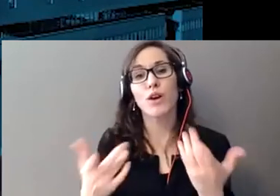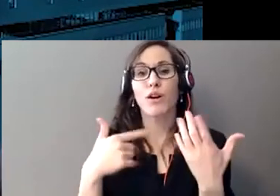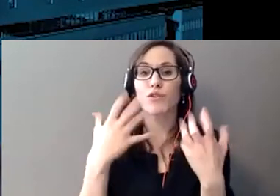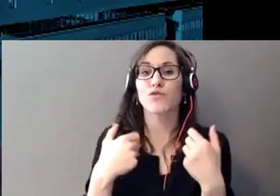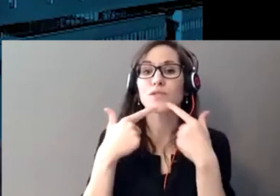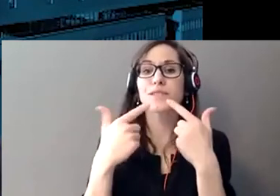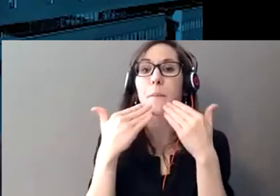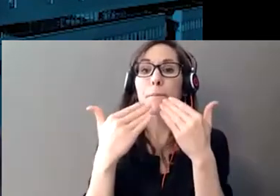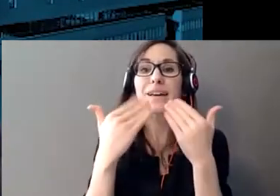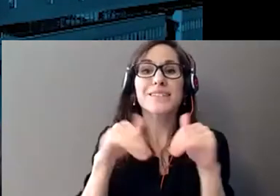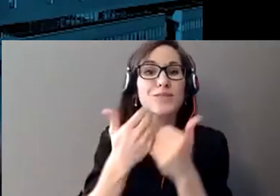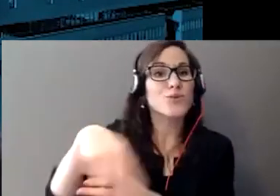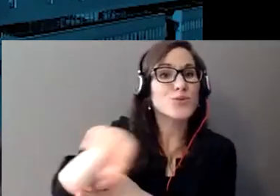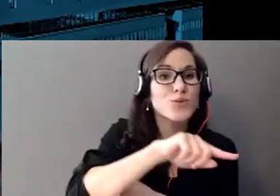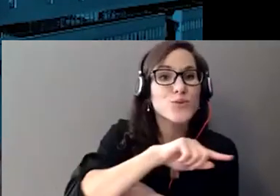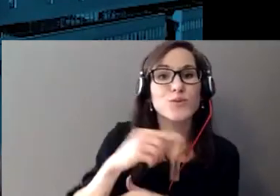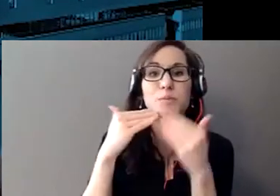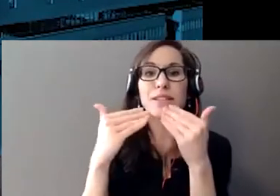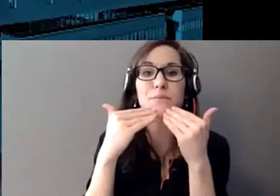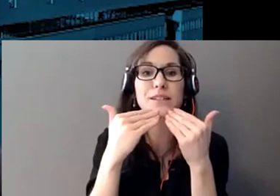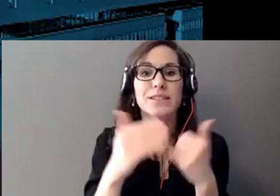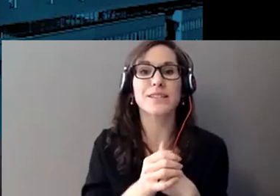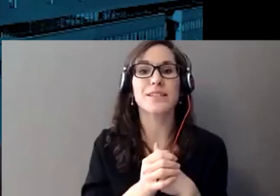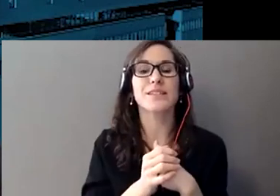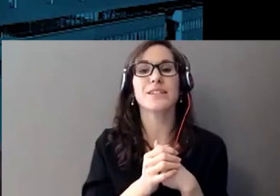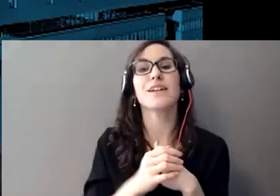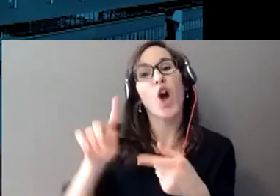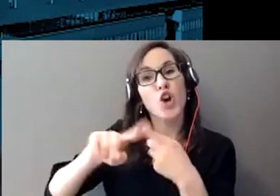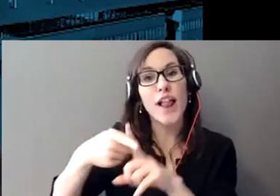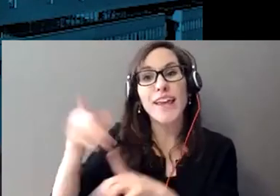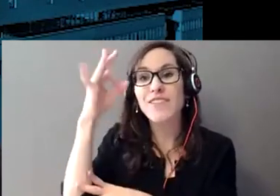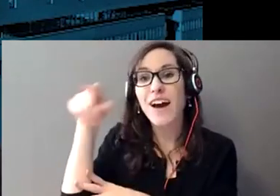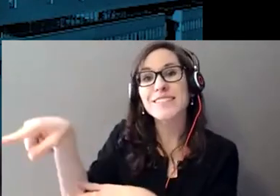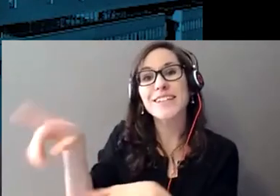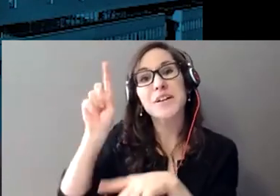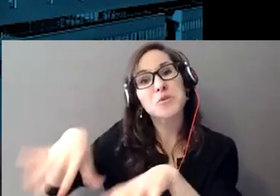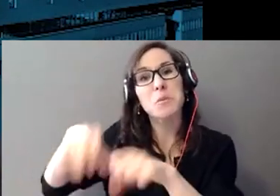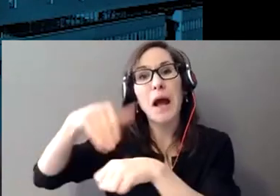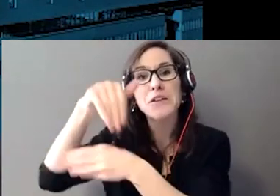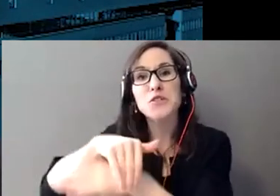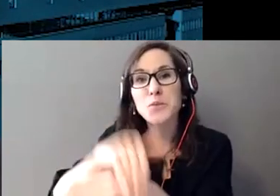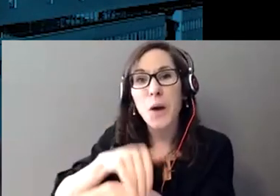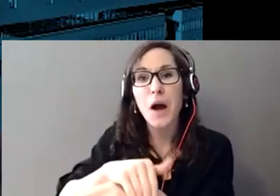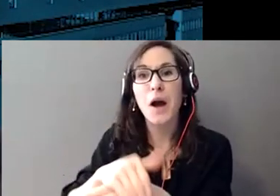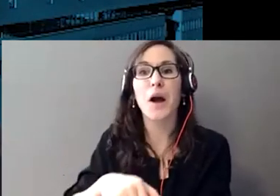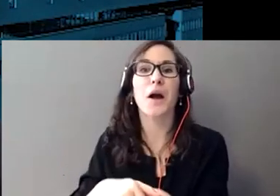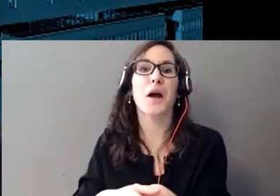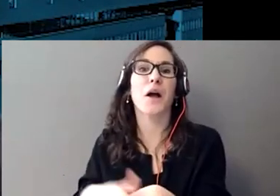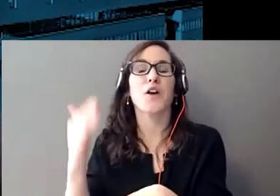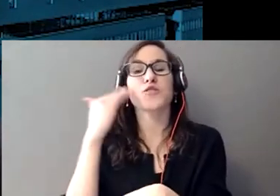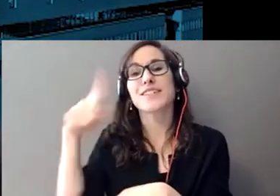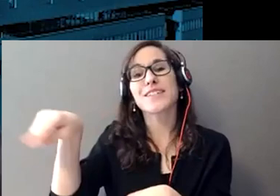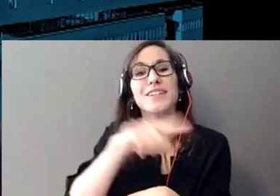sincèrement chaleureusement notamment les collègues français qui ont pris leur soirée je sais que vous avez tous fait des beaux powerpoint